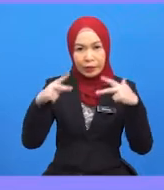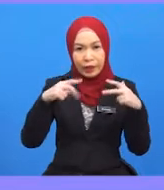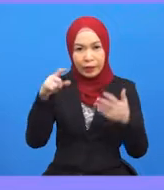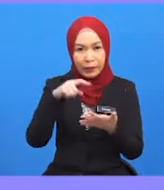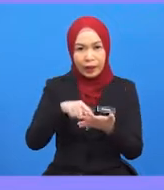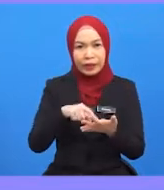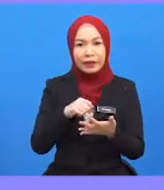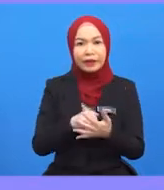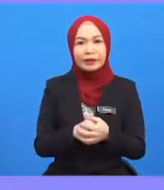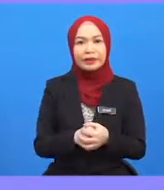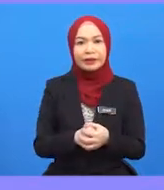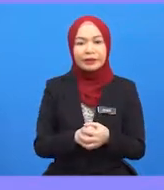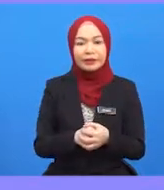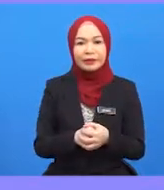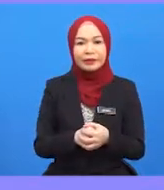pengisi pipet,